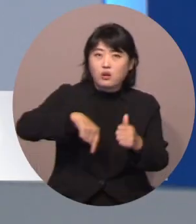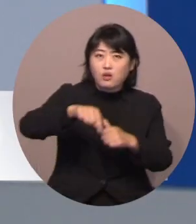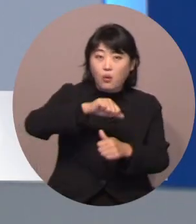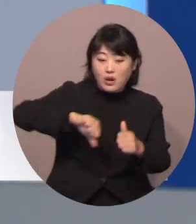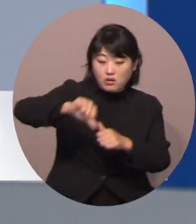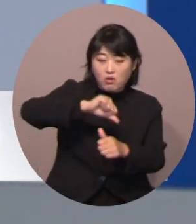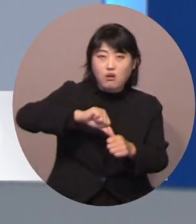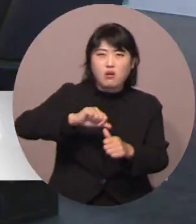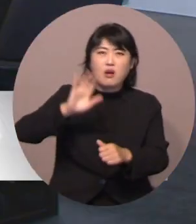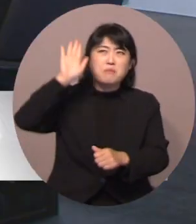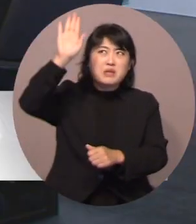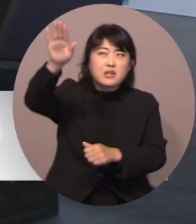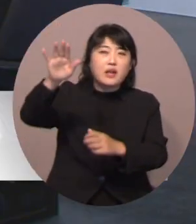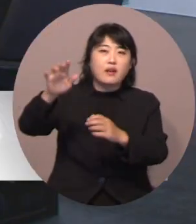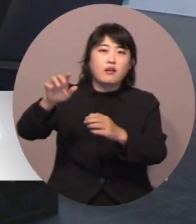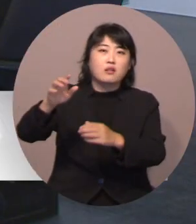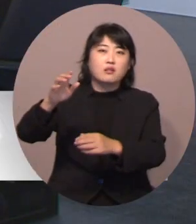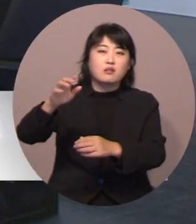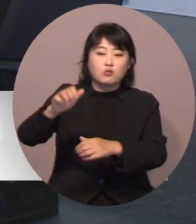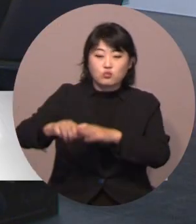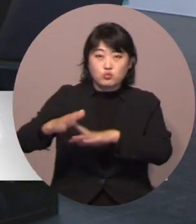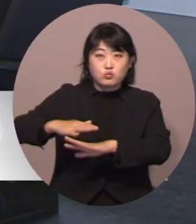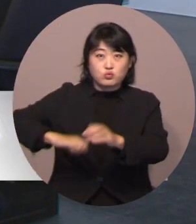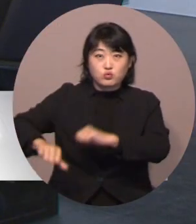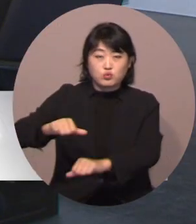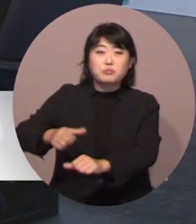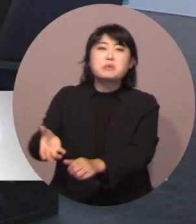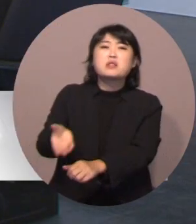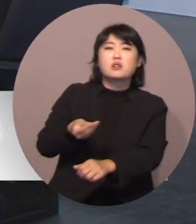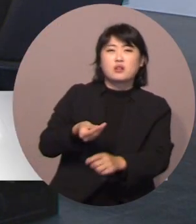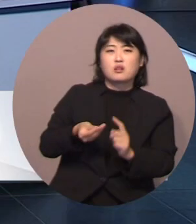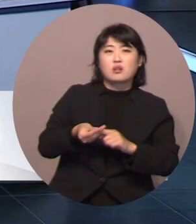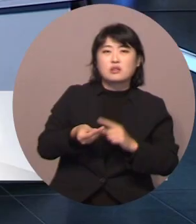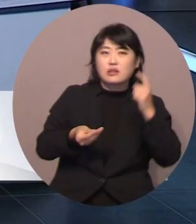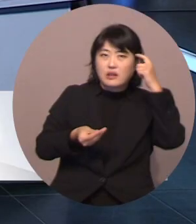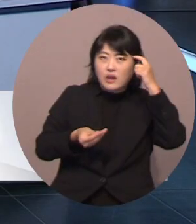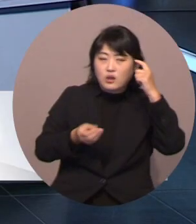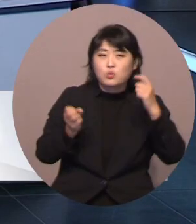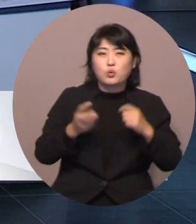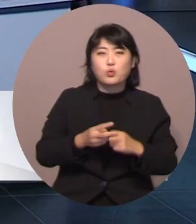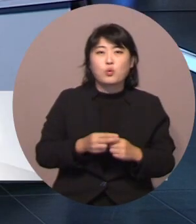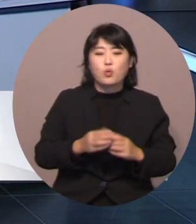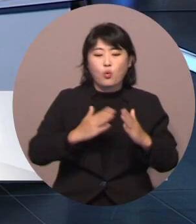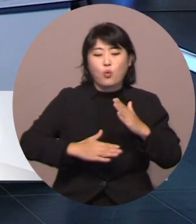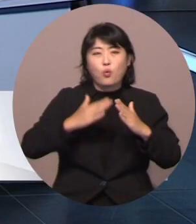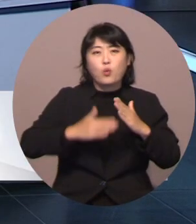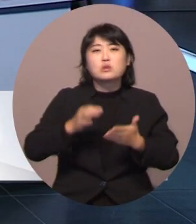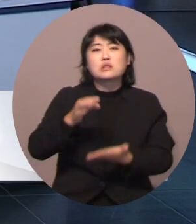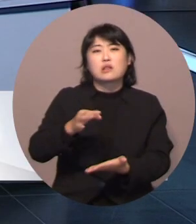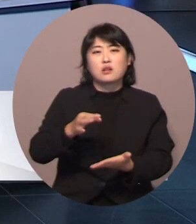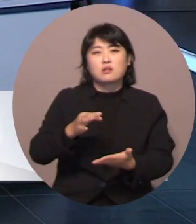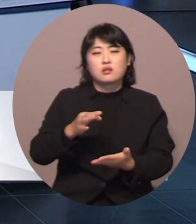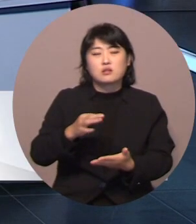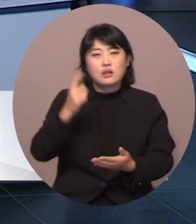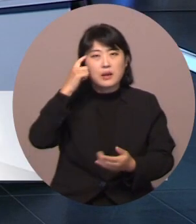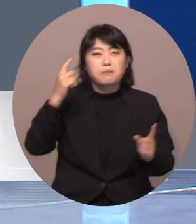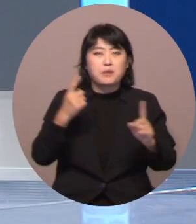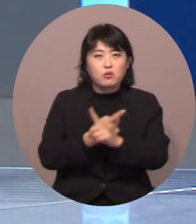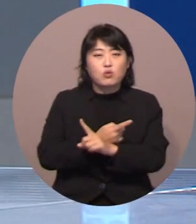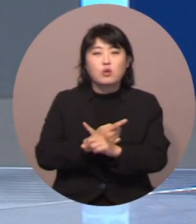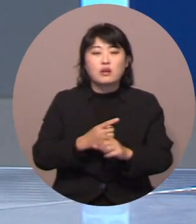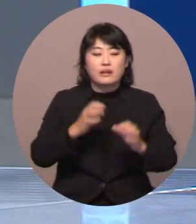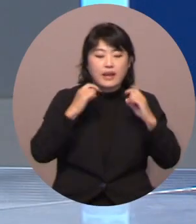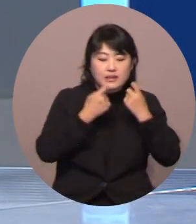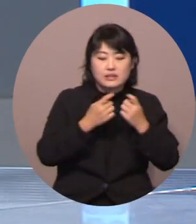세대로부터 빌린 것이란 개념과 기후는 공공재란 인식을 토대로 기후 변화를 늦추기 위한 개인과 사회